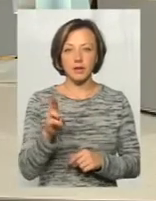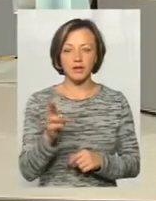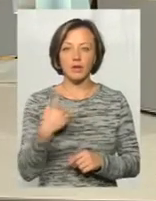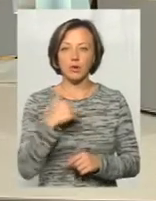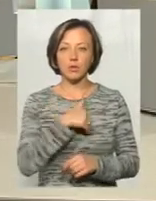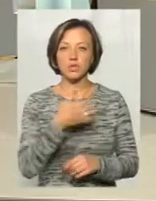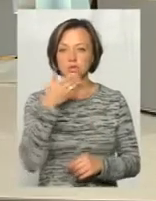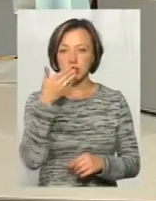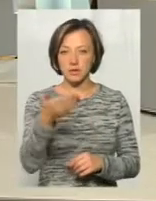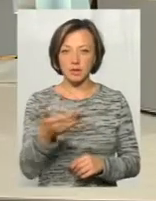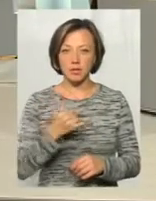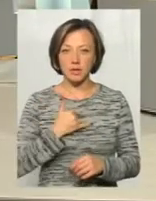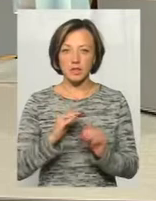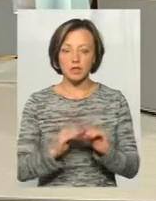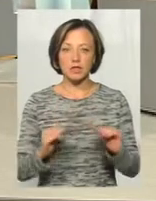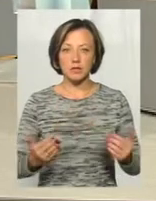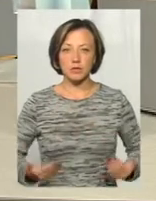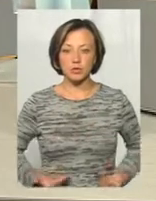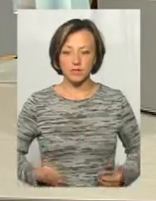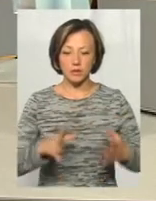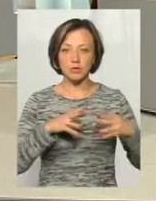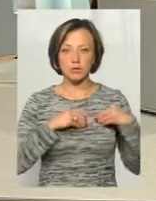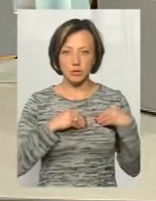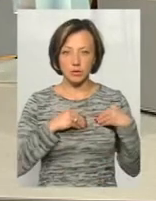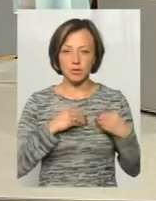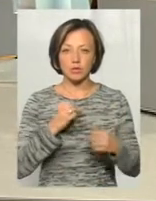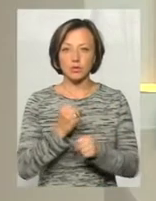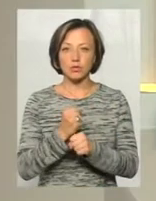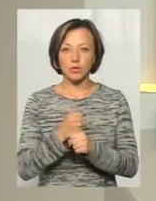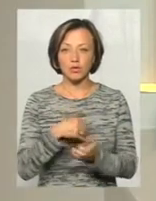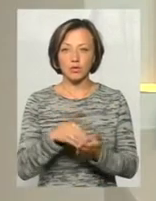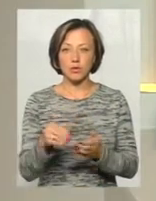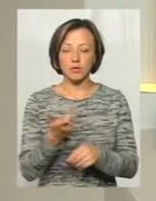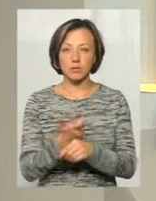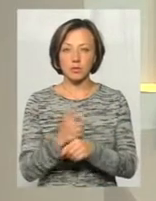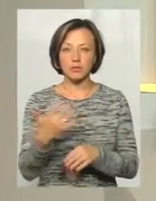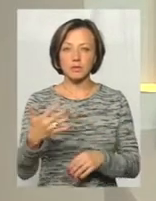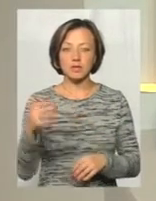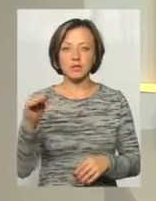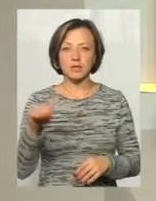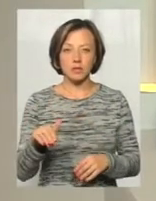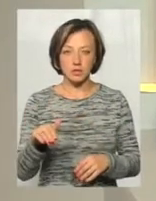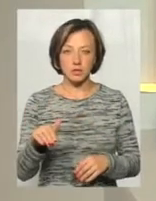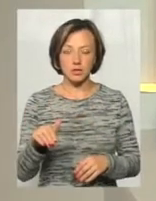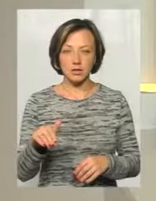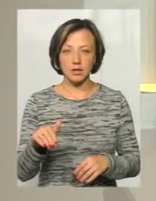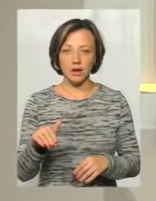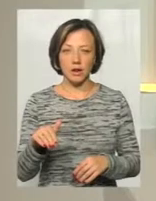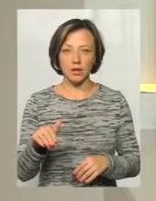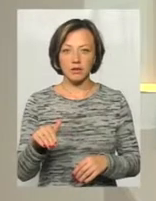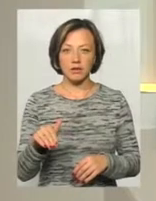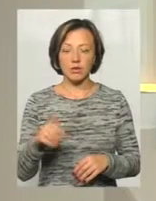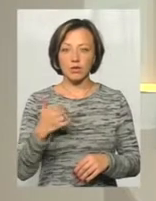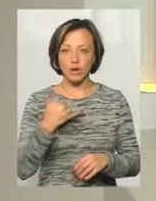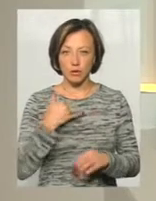хотіла запитати, в мене діти проживають зі мною, і вони зробили покупку більше за 50 тисяч. Нам буде субсидія, можна